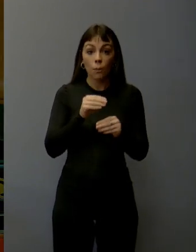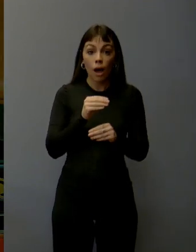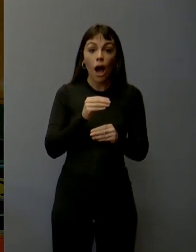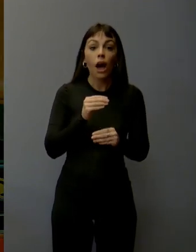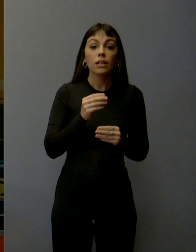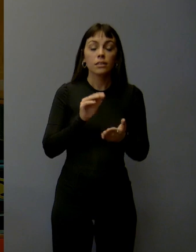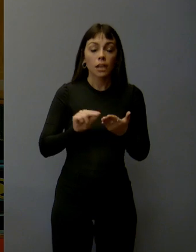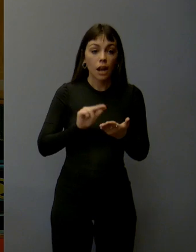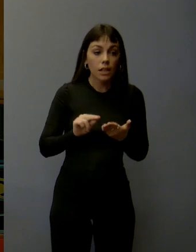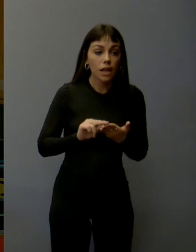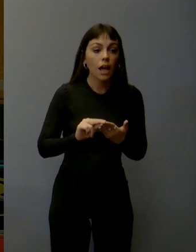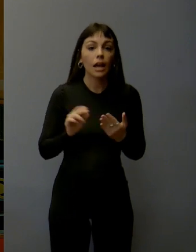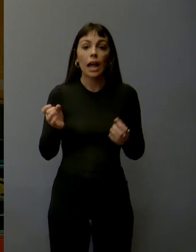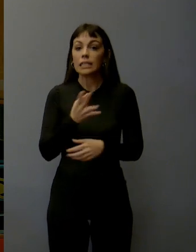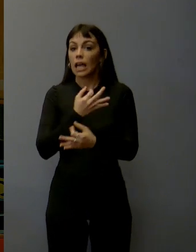funziona